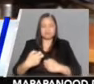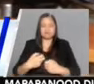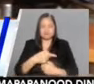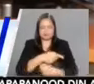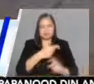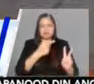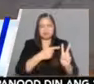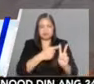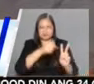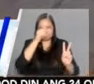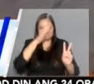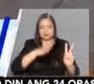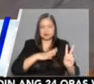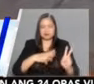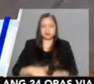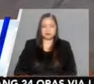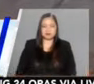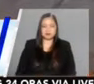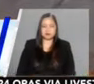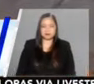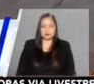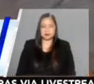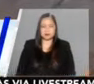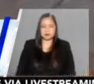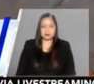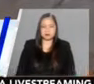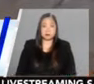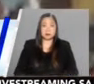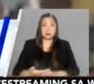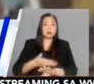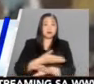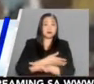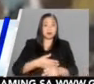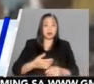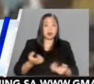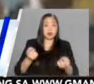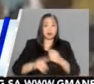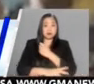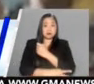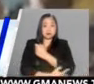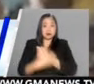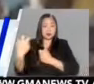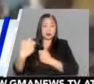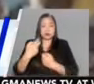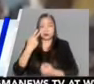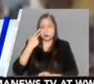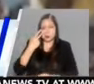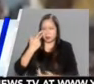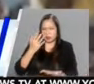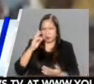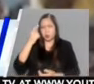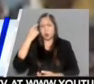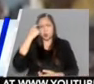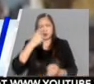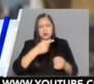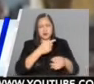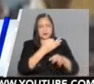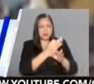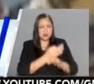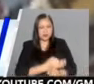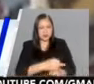riding in tandem. Bago ang krimen, napansin na raw nila ang mga salarin na inakalang nasiraan lang ng motorsiklo kaya huminto sa labas